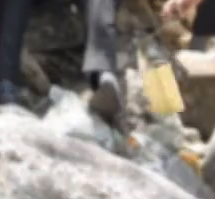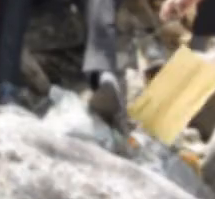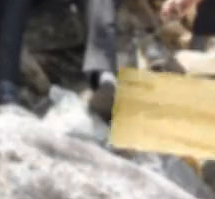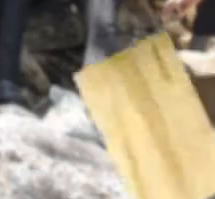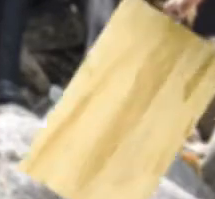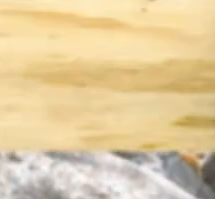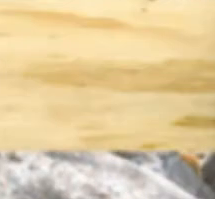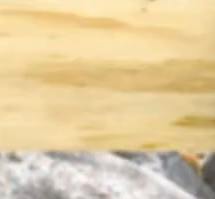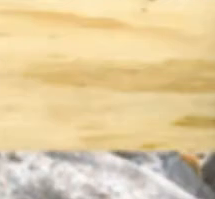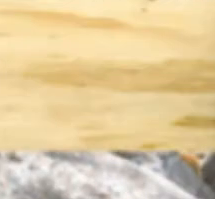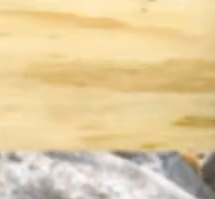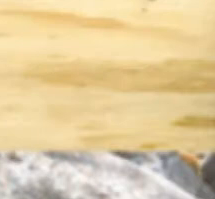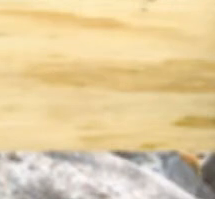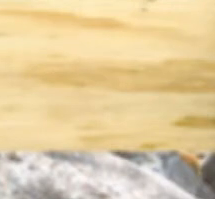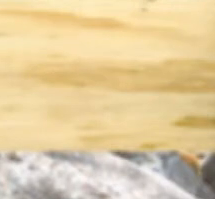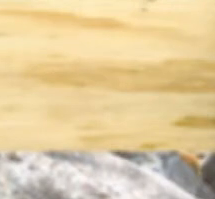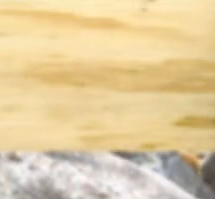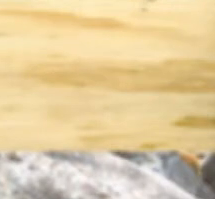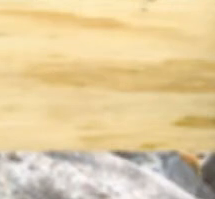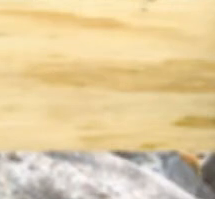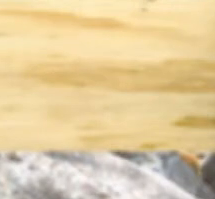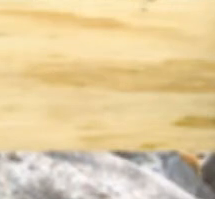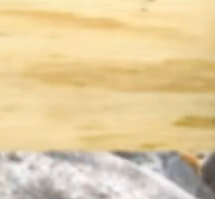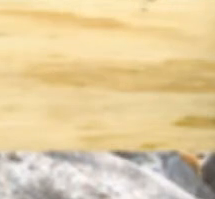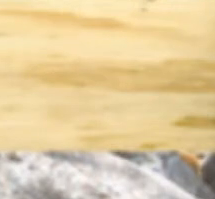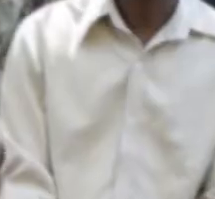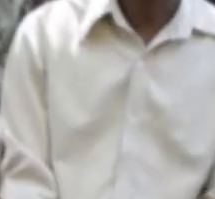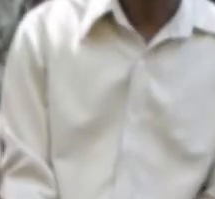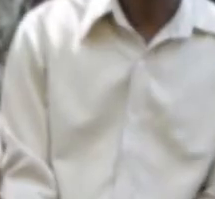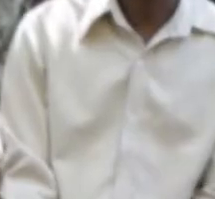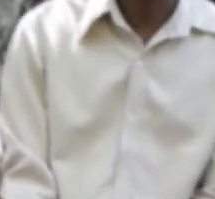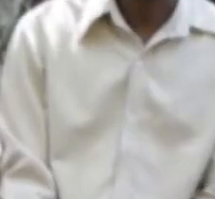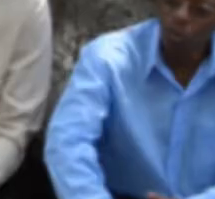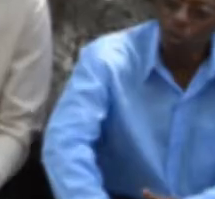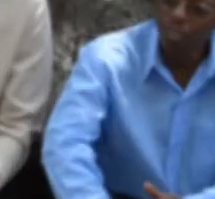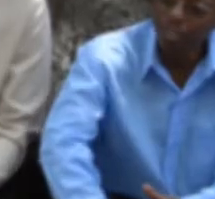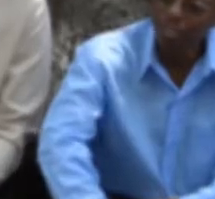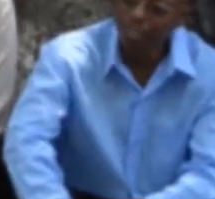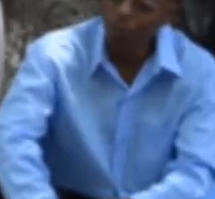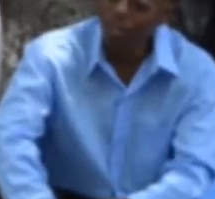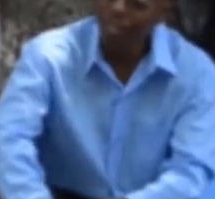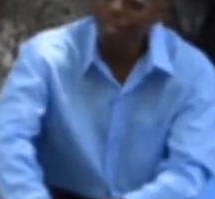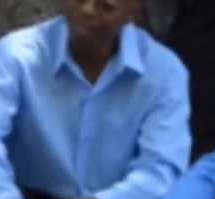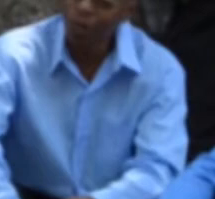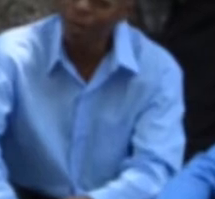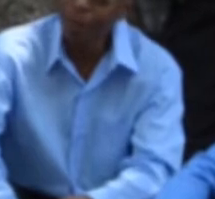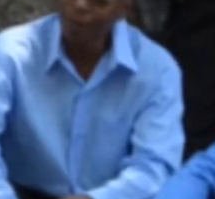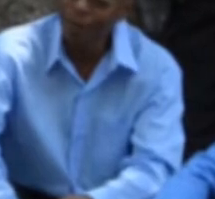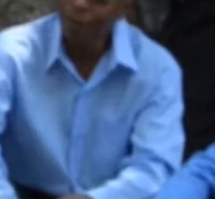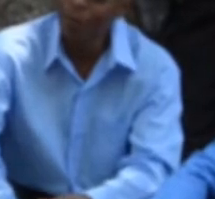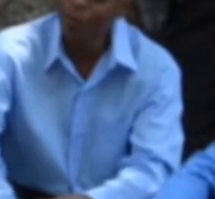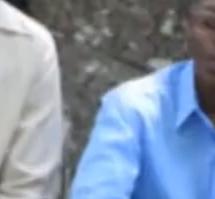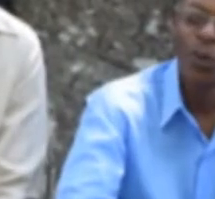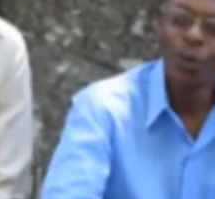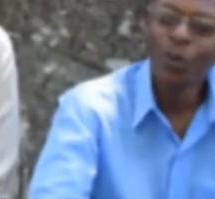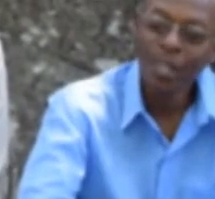Tiri wana wa mambo wa mambo wa mambo. Tiri wana wa